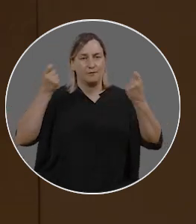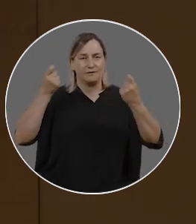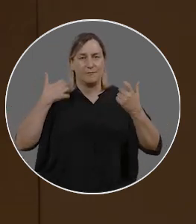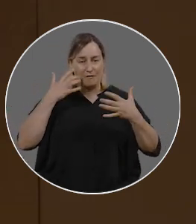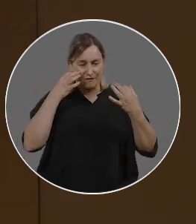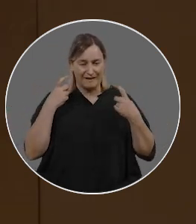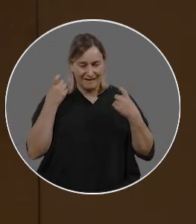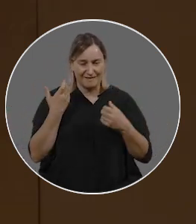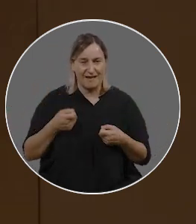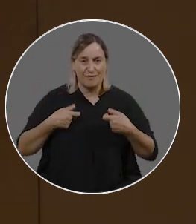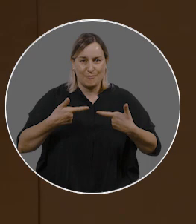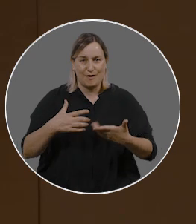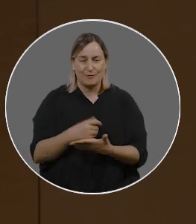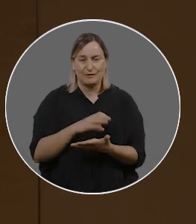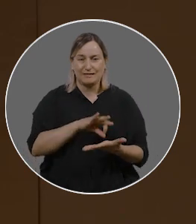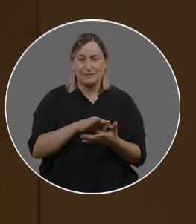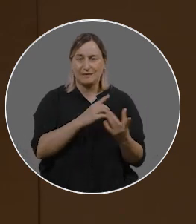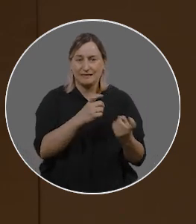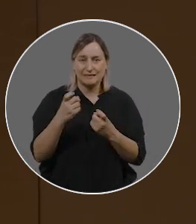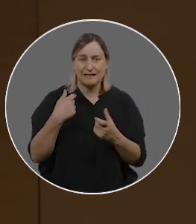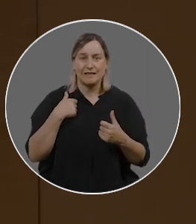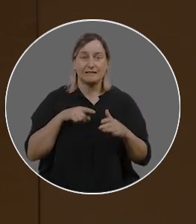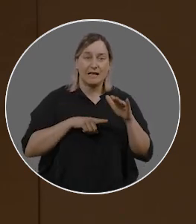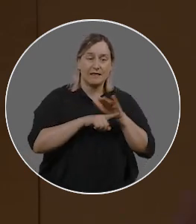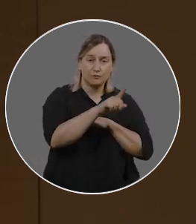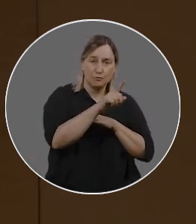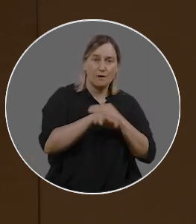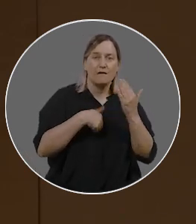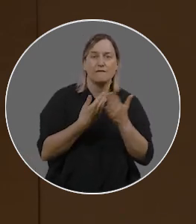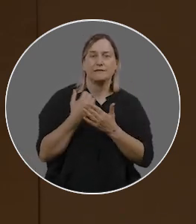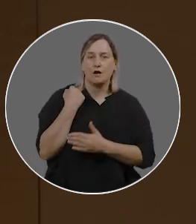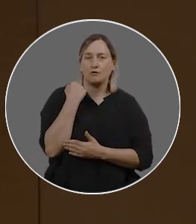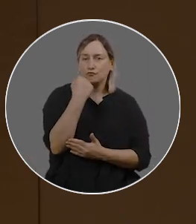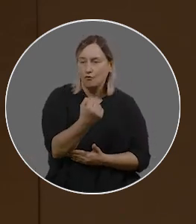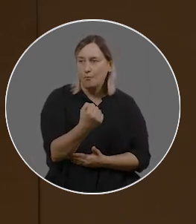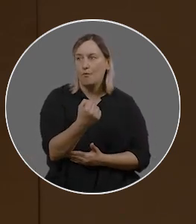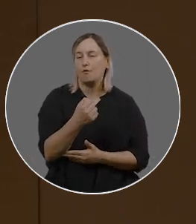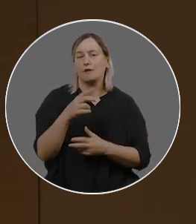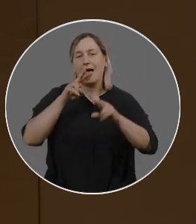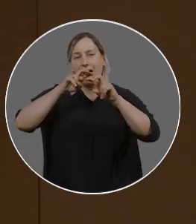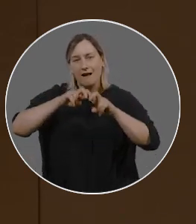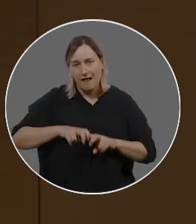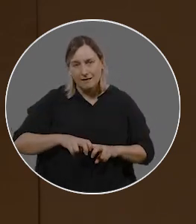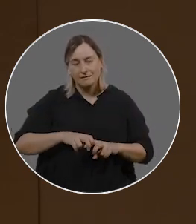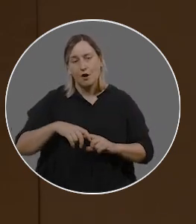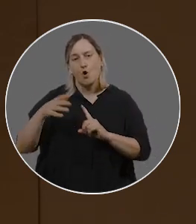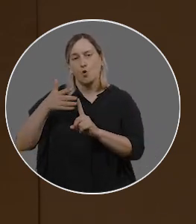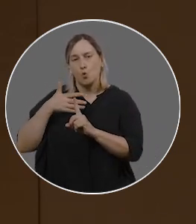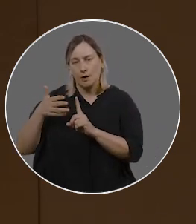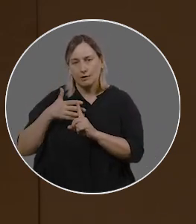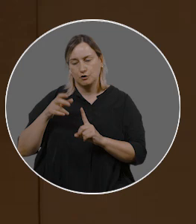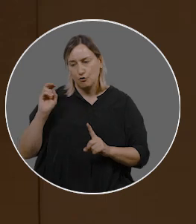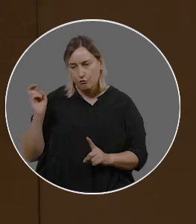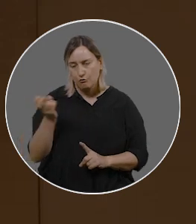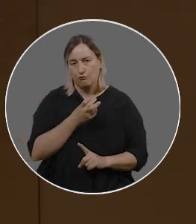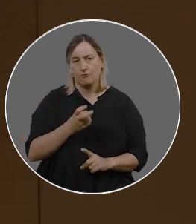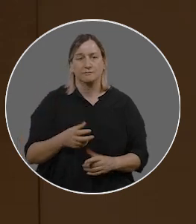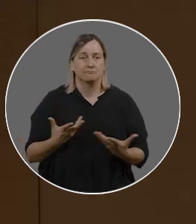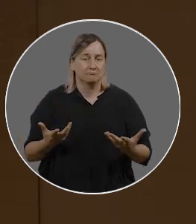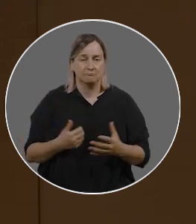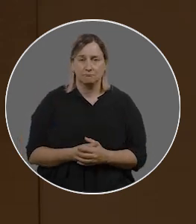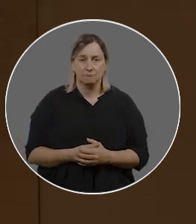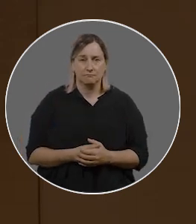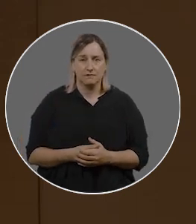oferir tots els serveis que puguin fer falta, des de desenvolupament fins a suport, anàlisi, correcció, tot el que faci falta,